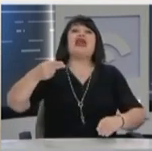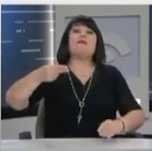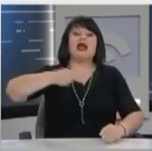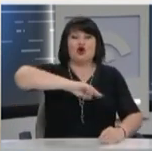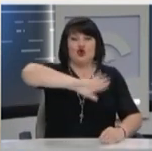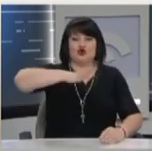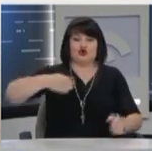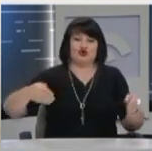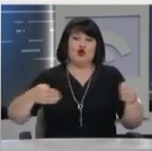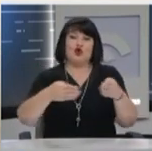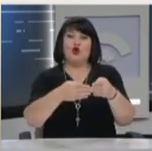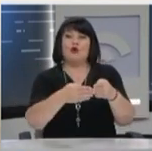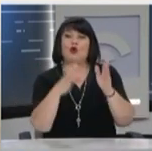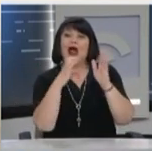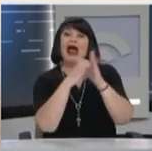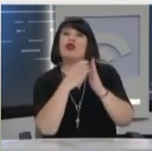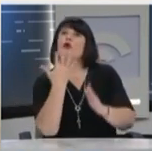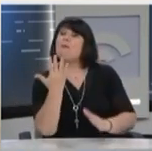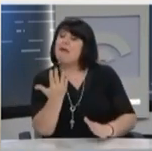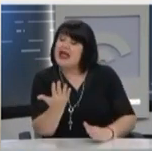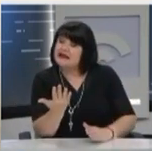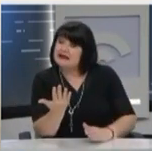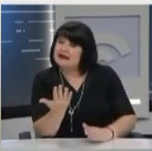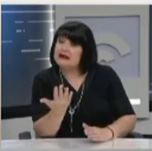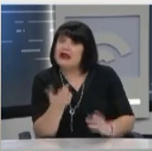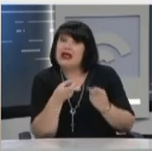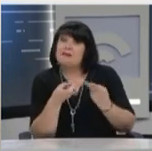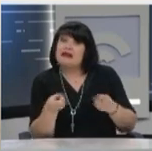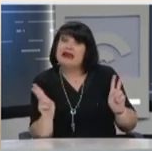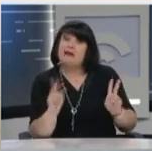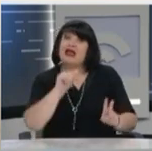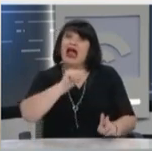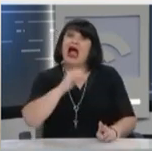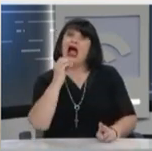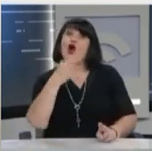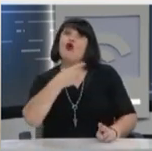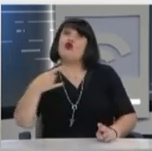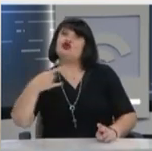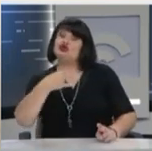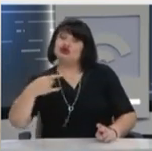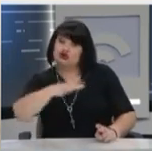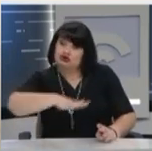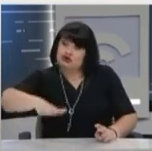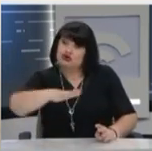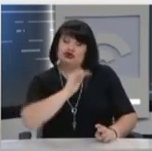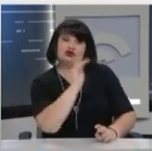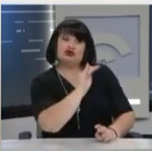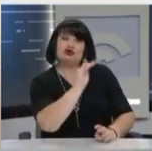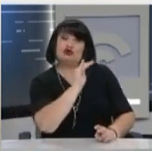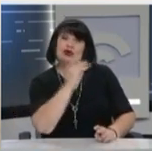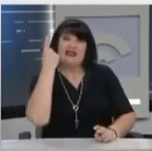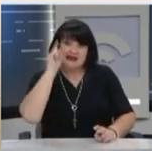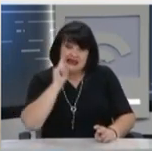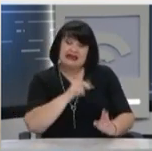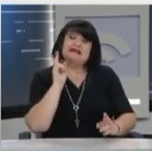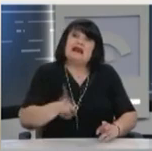Λοβέρδο. Είναι το άρθρο 5, κύριε Λοβέρδο. Τους επιτρέπει να έχουν ΑΟΣ, κύριε Μητσοτάκη. Ακούστε λίγο, δεν είναι κακό να μην